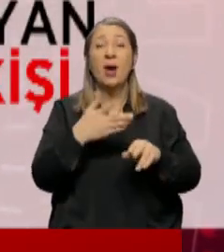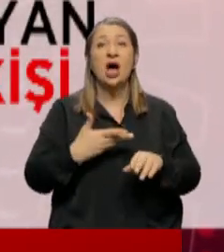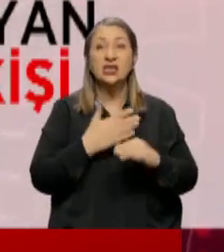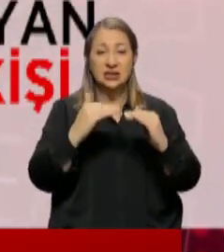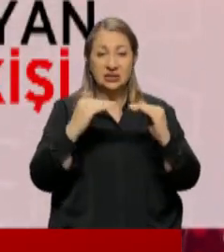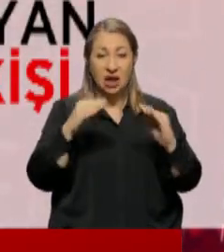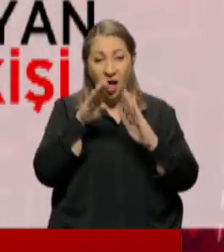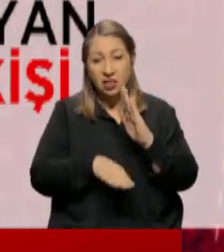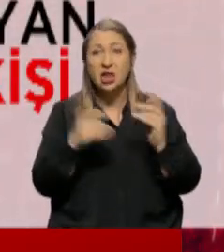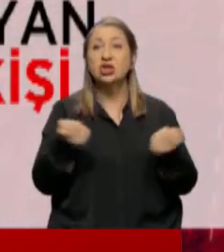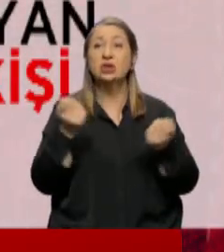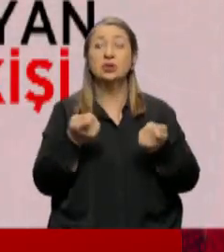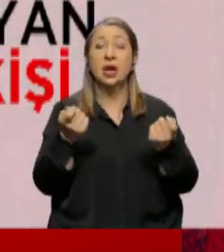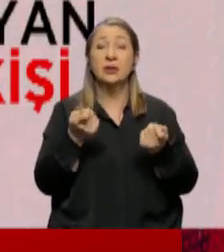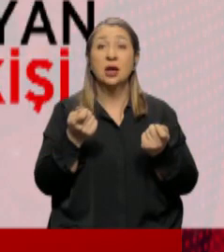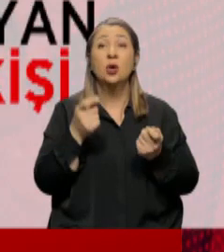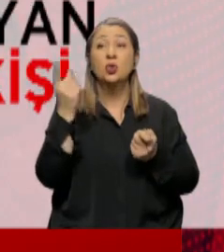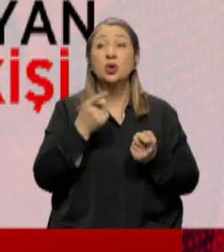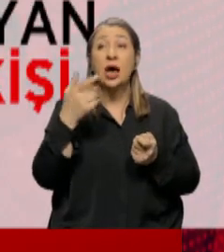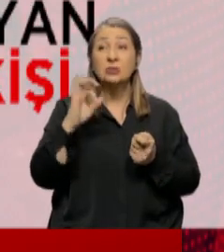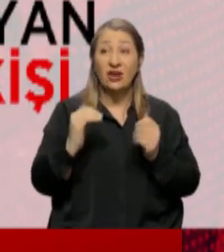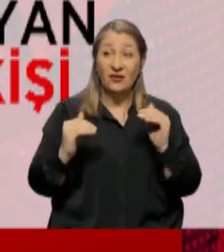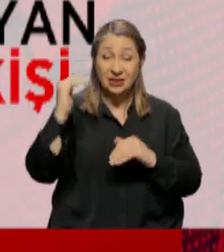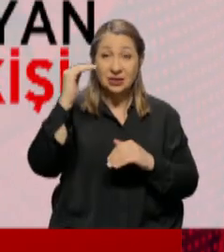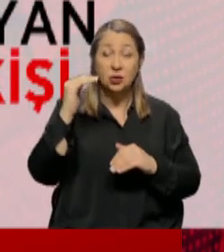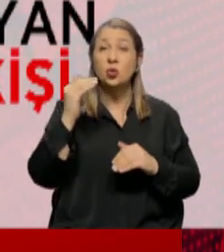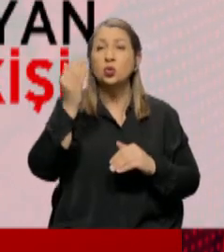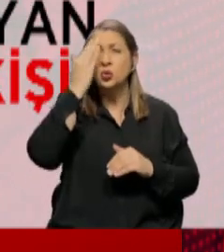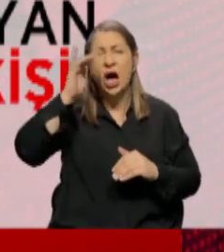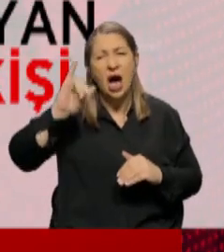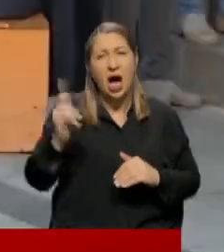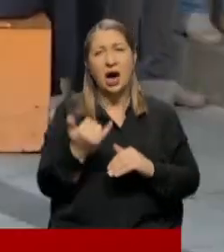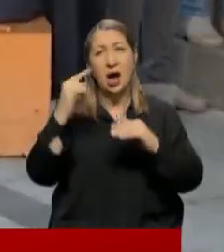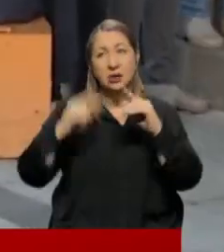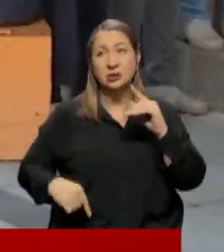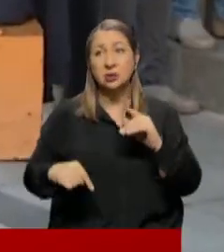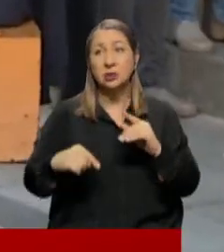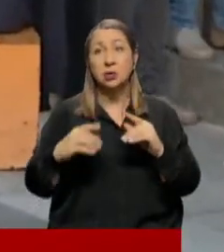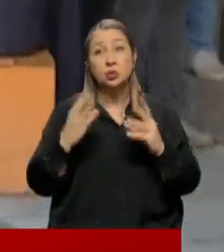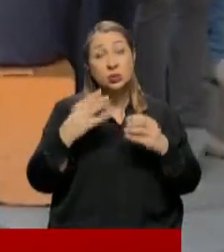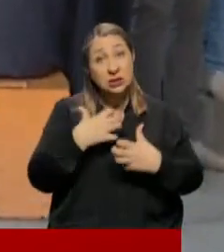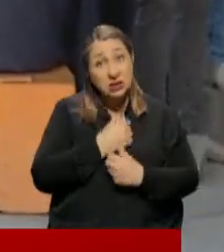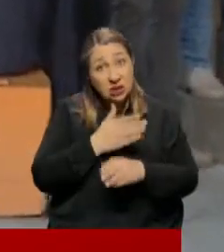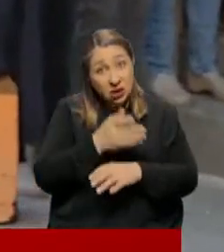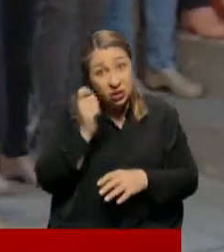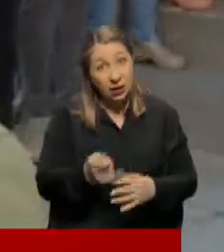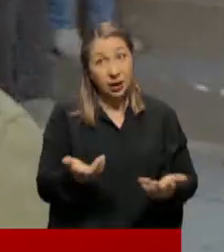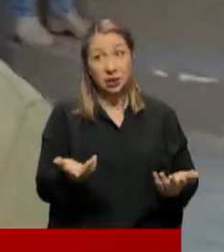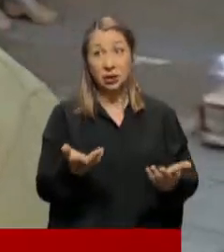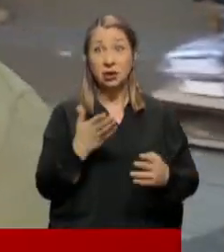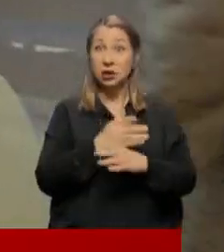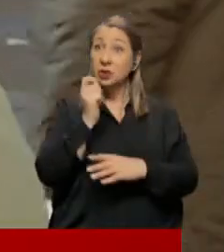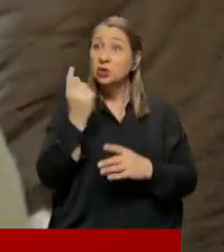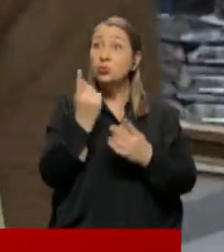gibi açlık sınırının altında yaşamaya çalışırken yüzde 60'dan fazlası yoksulluk sınırının altında çok sıkıntılı gerçekten ya